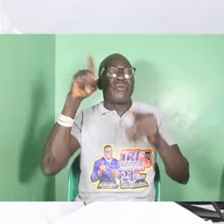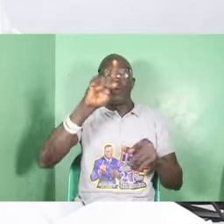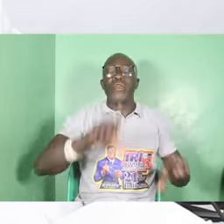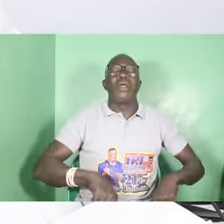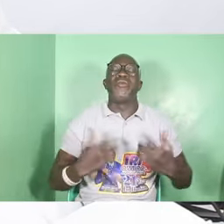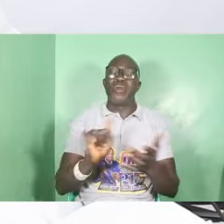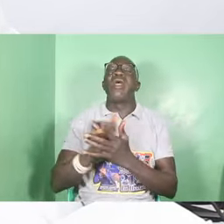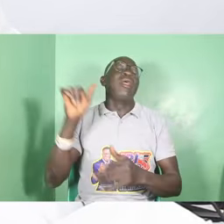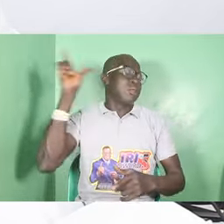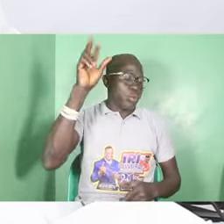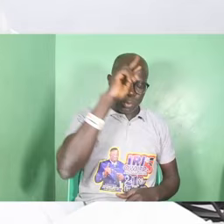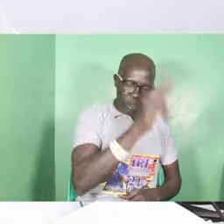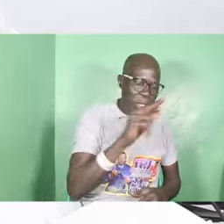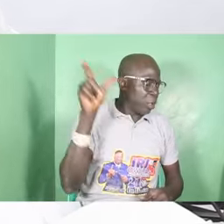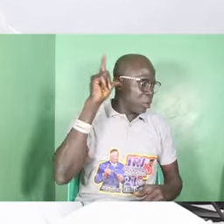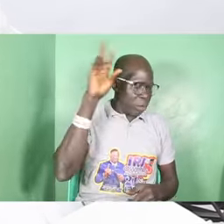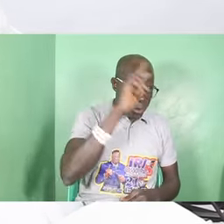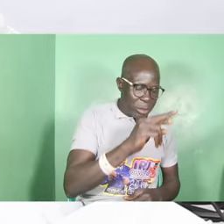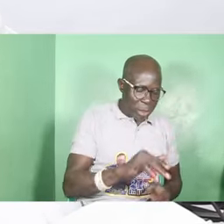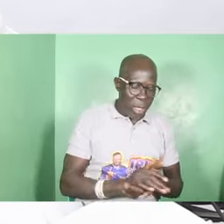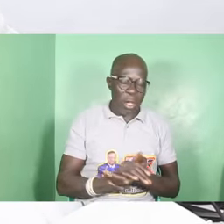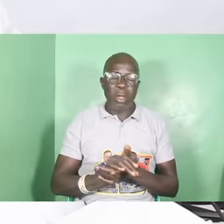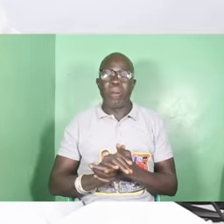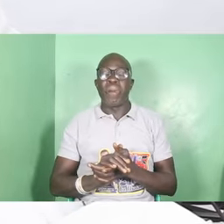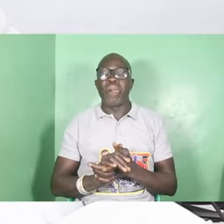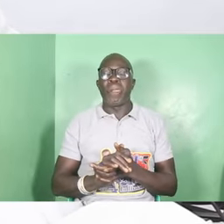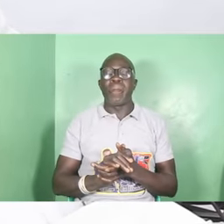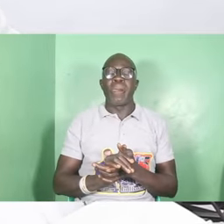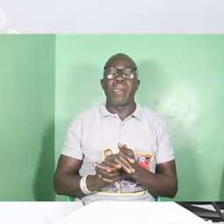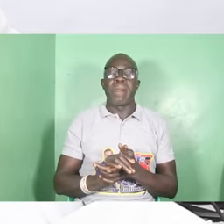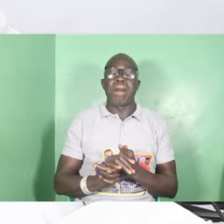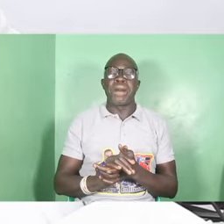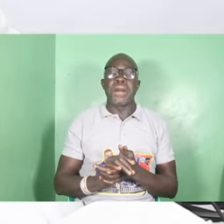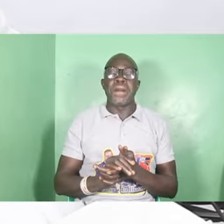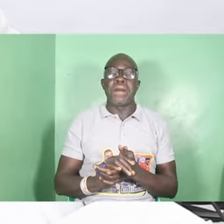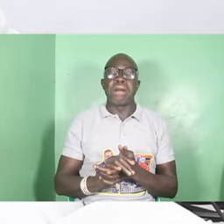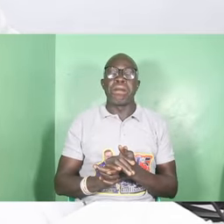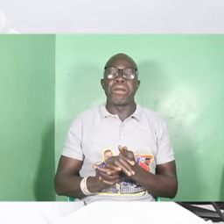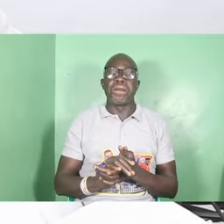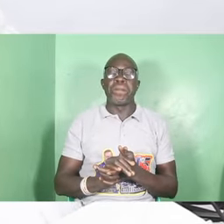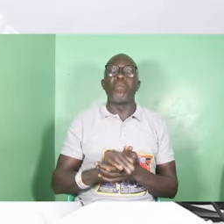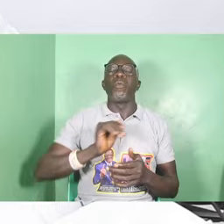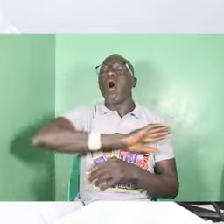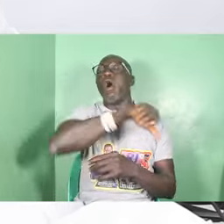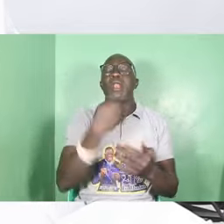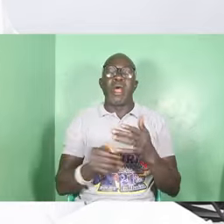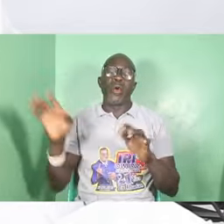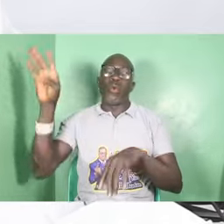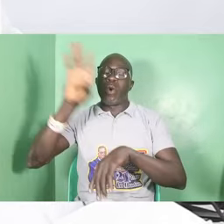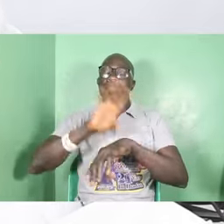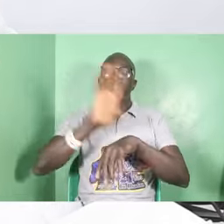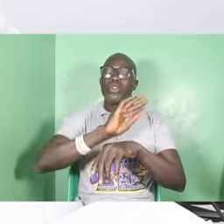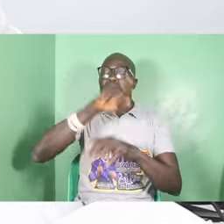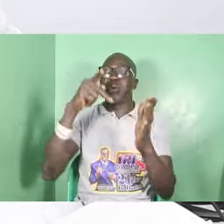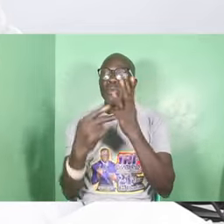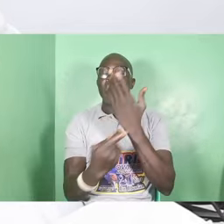Amen. Ẹgbẹ́ mi sà. Please sir. Ẹgbẹ́ mi sà. Please sir. Gbogbo àwọn tí ìjọ tó ṣe ìpàdé lọ́jọ́ Wednesday bá. All our branches that are